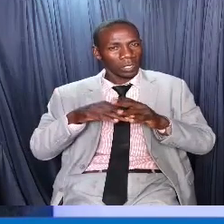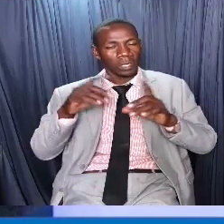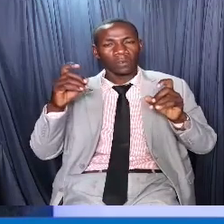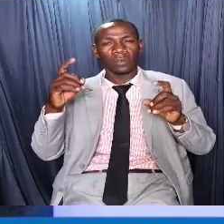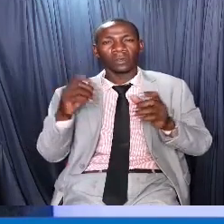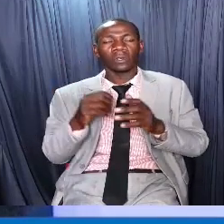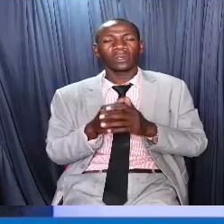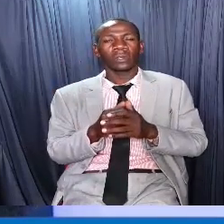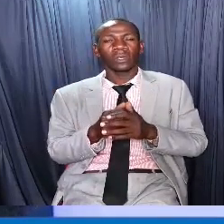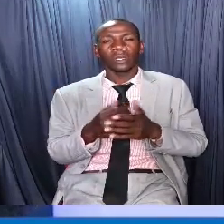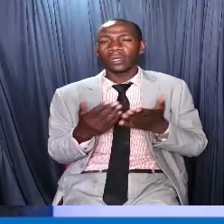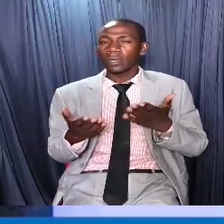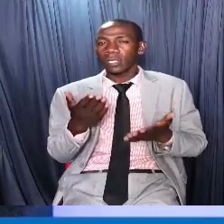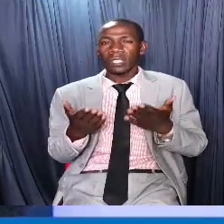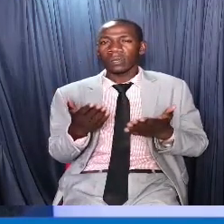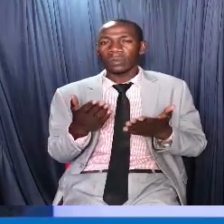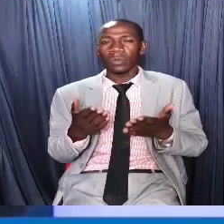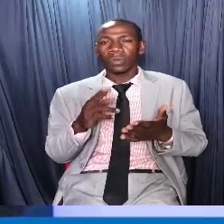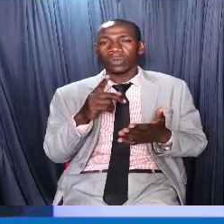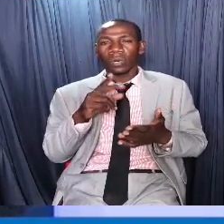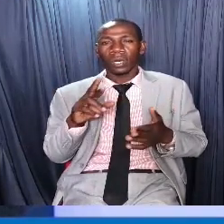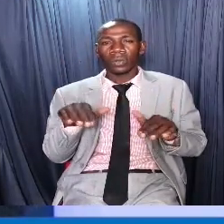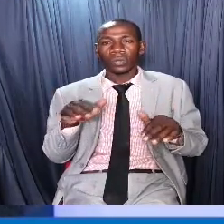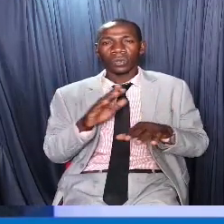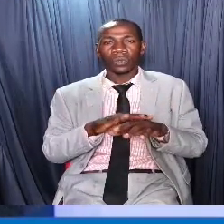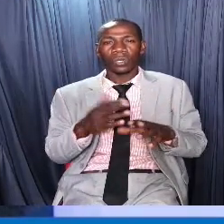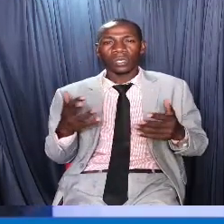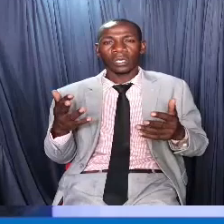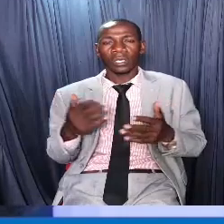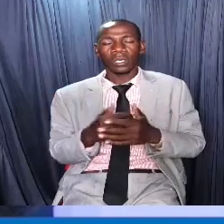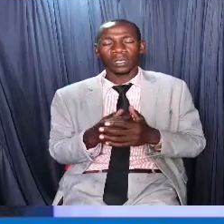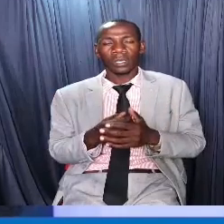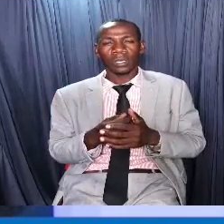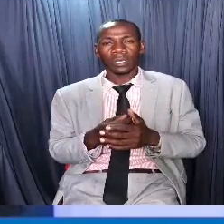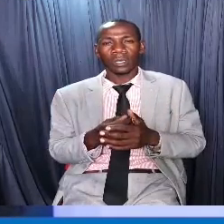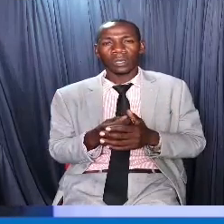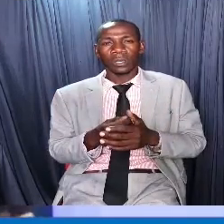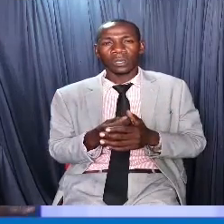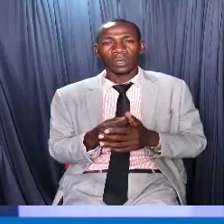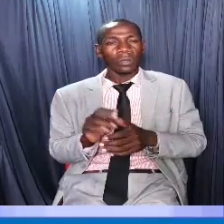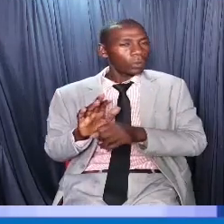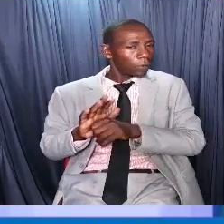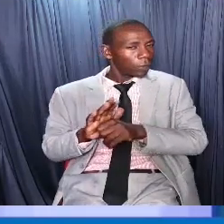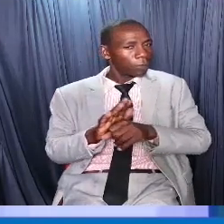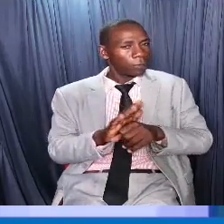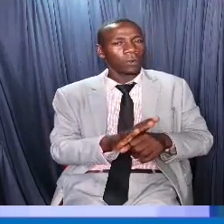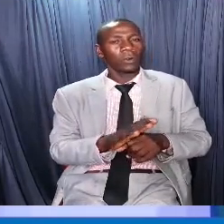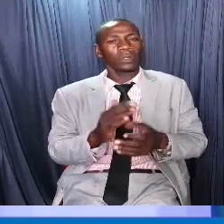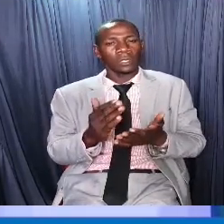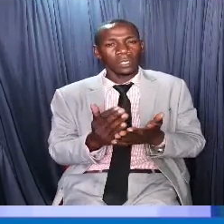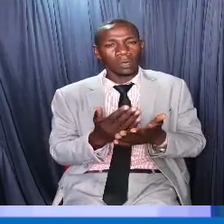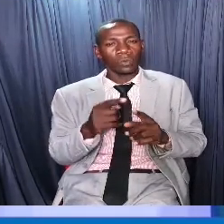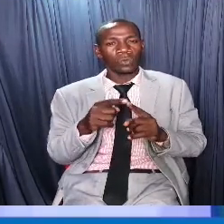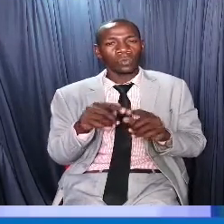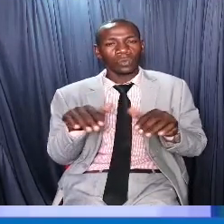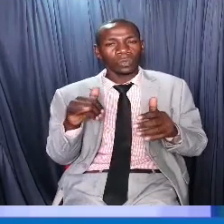a champion of evil. Hata ifanane ni kama wafanya jema. And sound like you're doing what's good for you. Hata ushawishi wengine, kwani wewe unaogopa nini? And even influence other people,